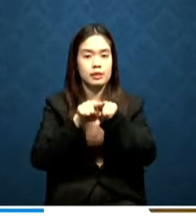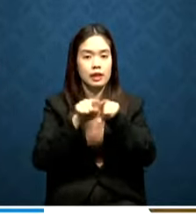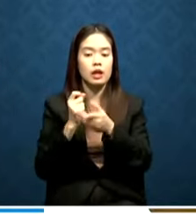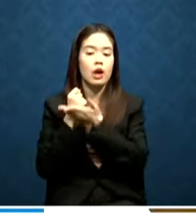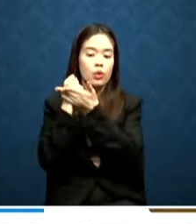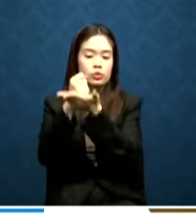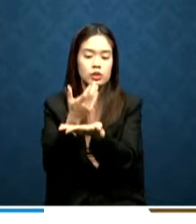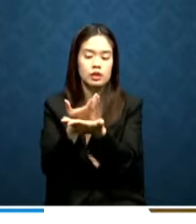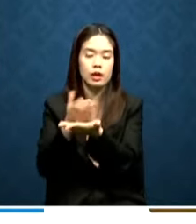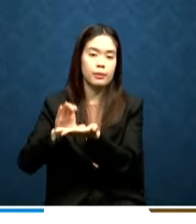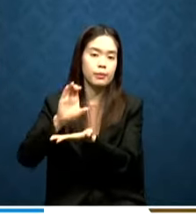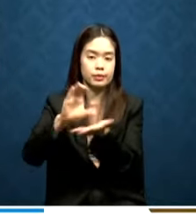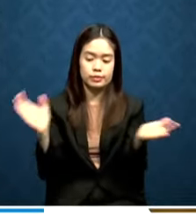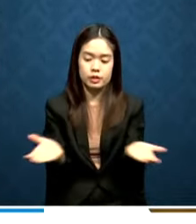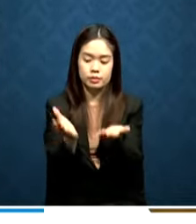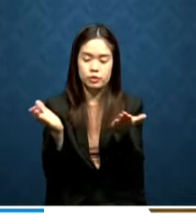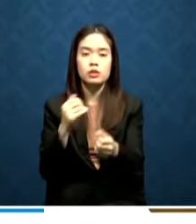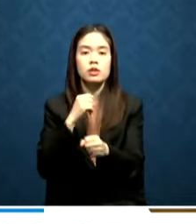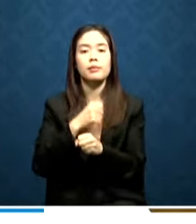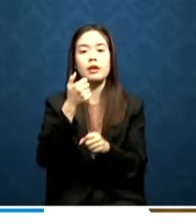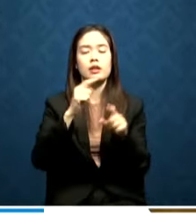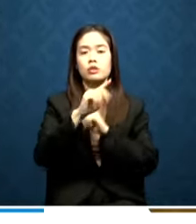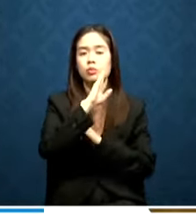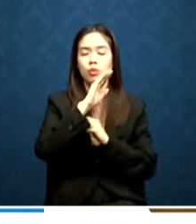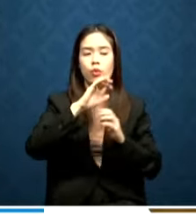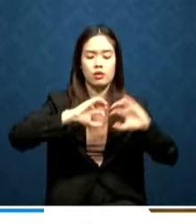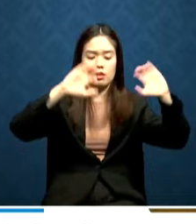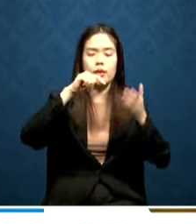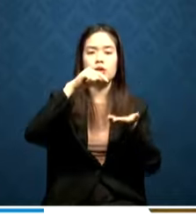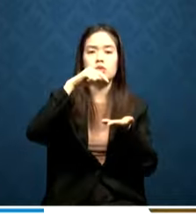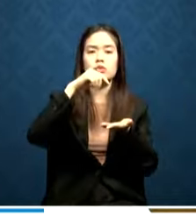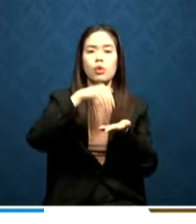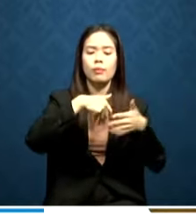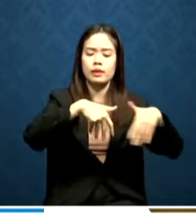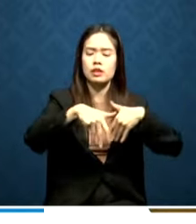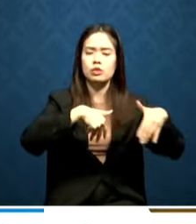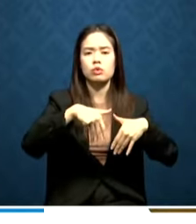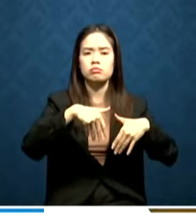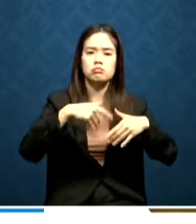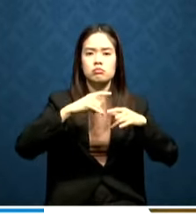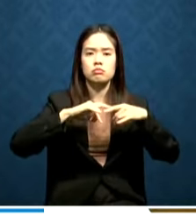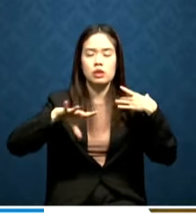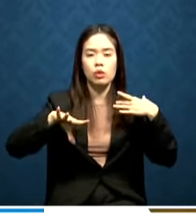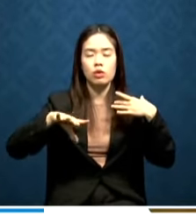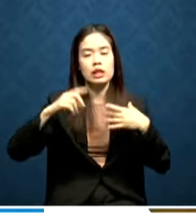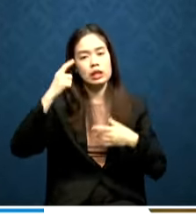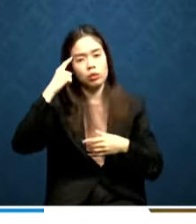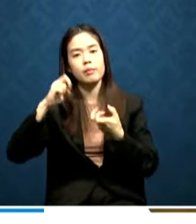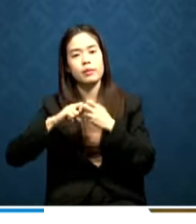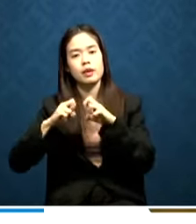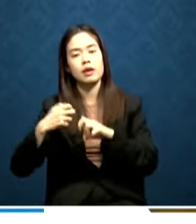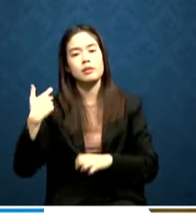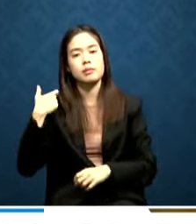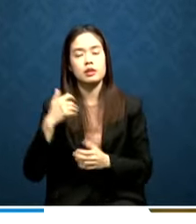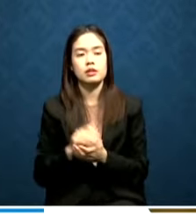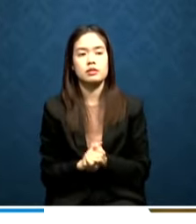กลางนี่ได้แต่ไม่ใช่ว่ารัฐบาลท้องถิ่นไปทำแล้วมาขัดกับรัฐบาลกลางมันจะกลายเป็นมีปัญหาขึ้นมาตรงนี้สาม